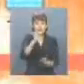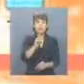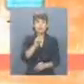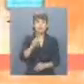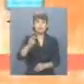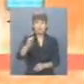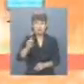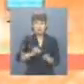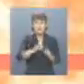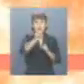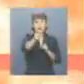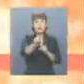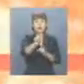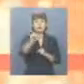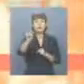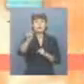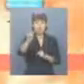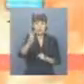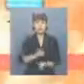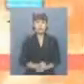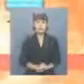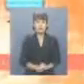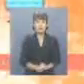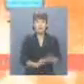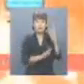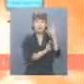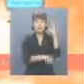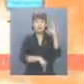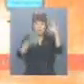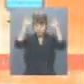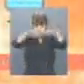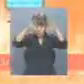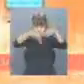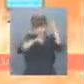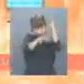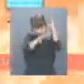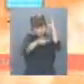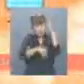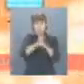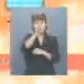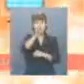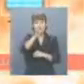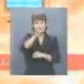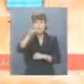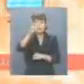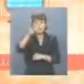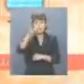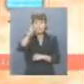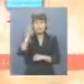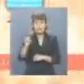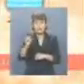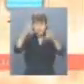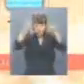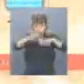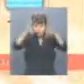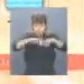คลื่นสูง 1-2 เมตรภาคใต้มีฝนฟ้าคะนองกระจายถึงเกือบทั่วไป160-70ของพื้นที่และมีฝนตกหนักถึงหนักมาก